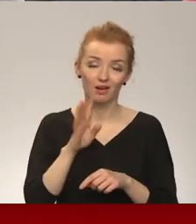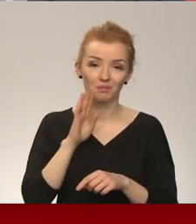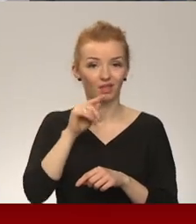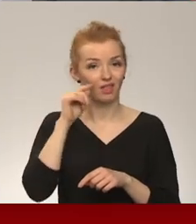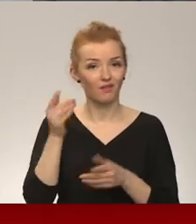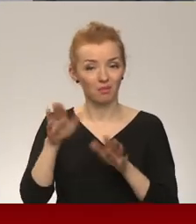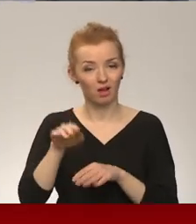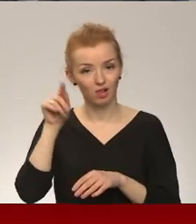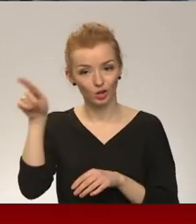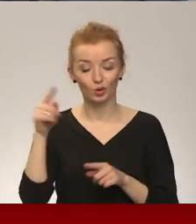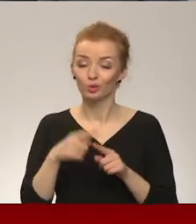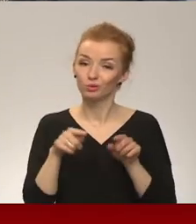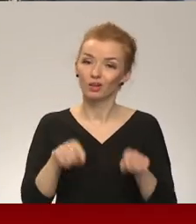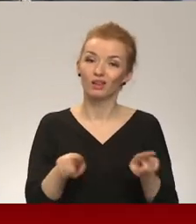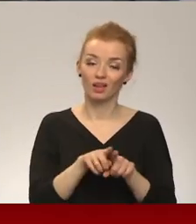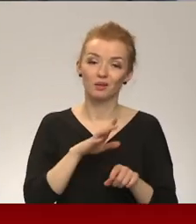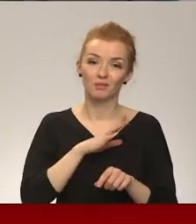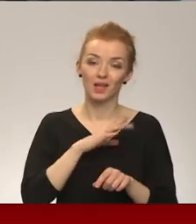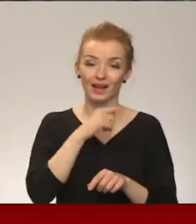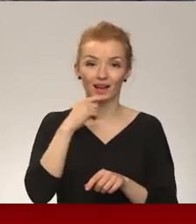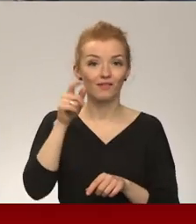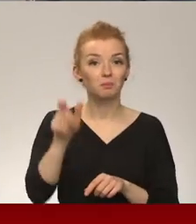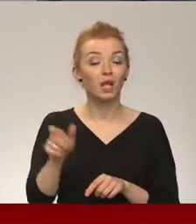palikuši. Un arī šeit ir bija arī vairāk Krievijas pilsoņi, kuri